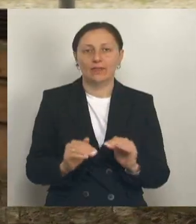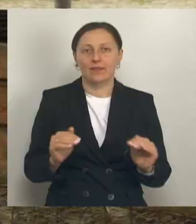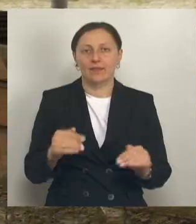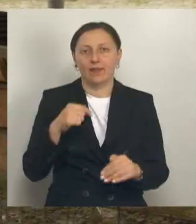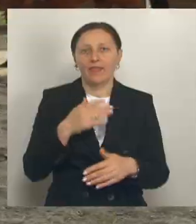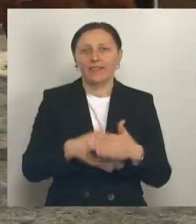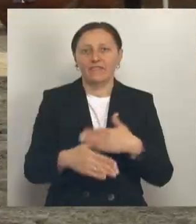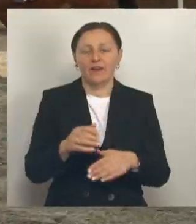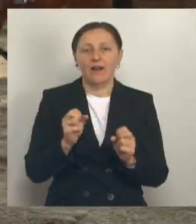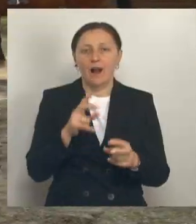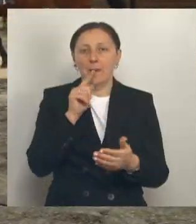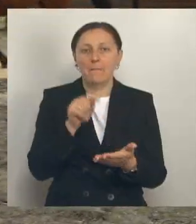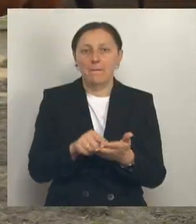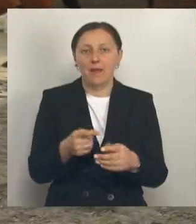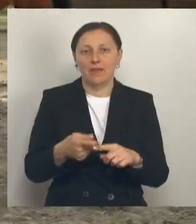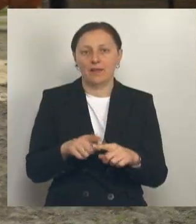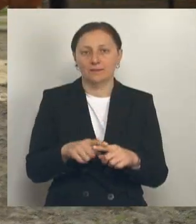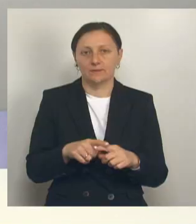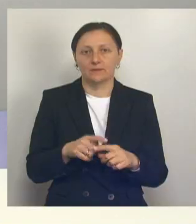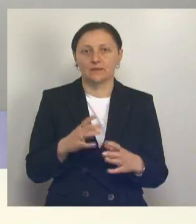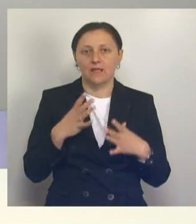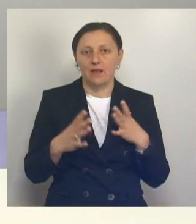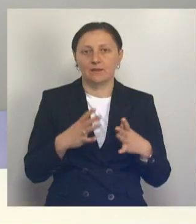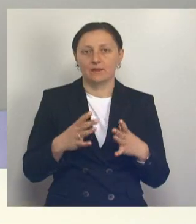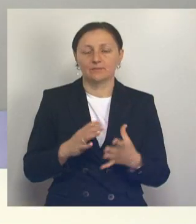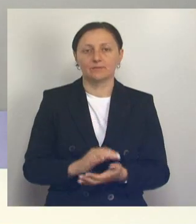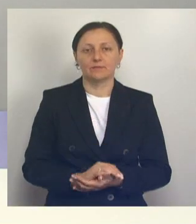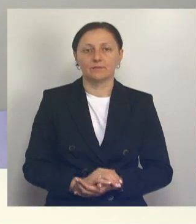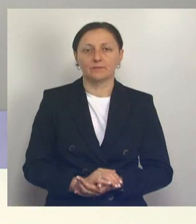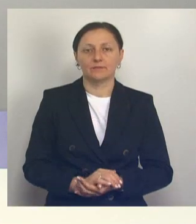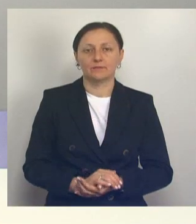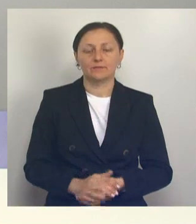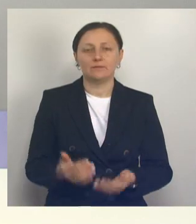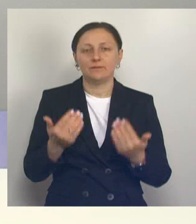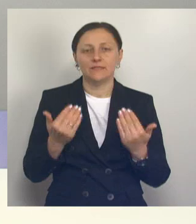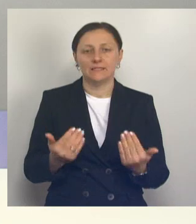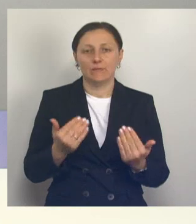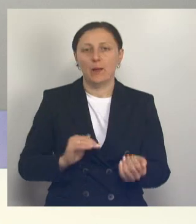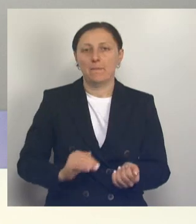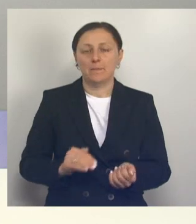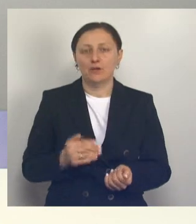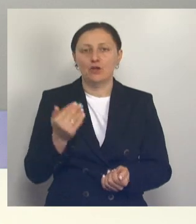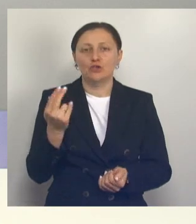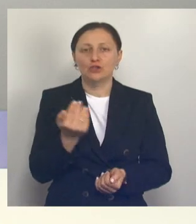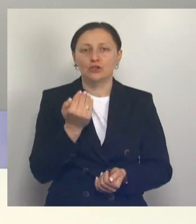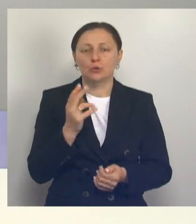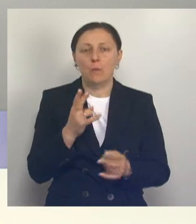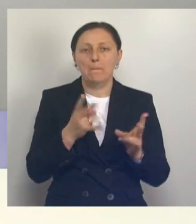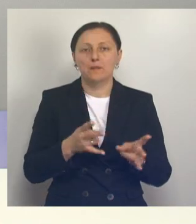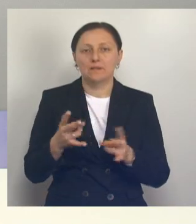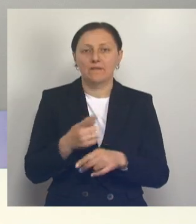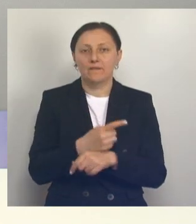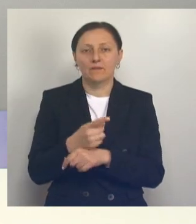развития и как попасть на такие занятия сегодня предпринимателям чей бизнес пострадал в результате